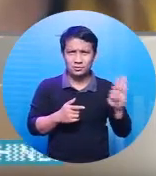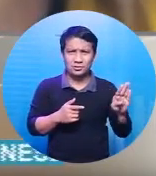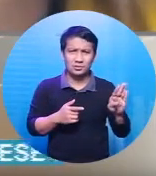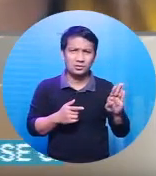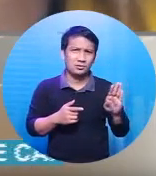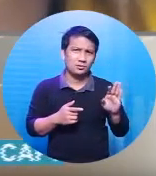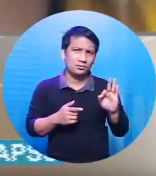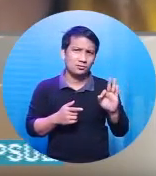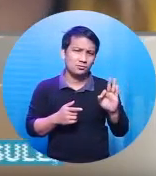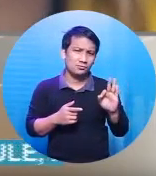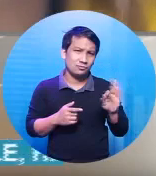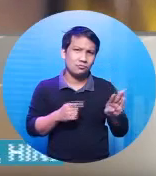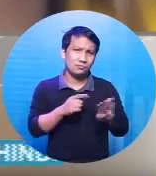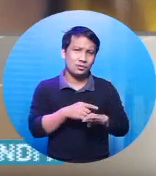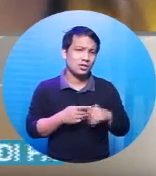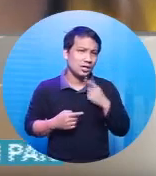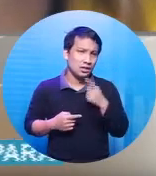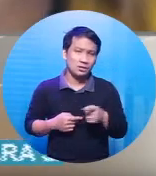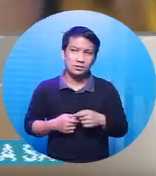maging kami ni Jeric,